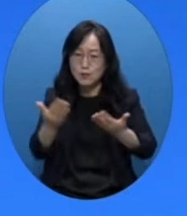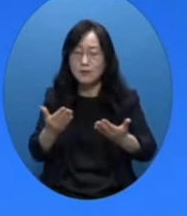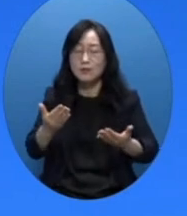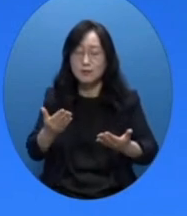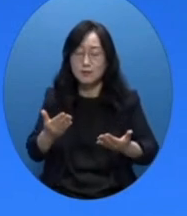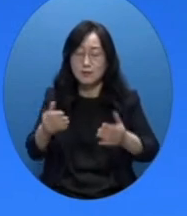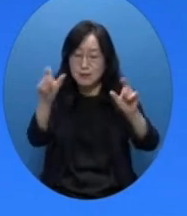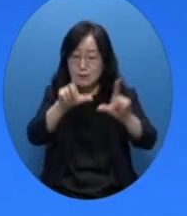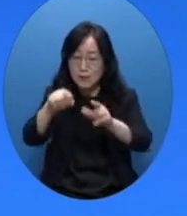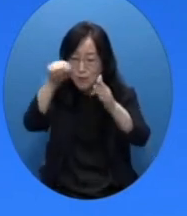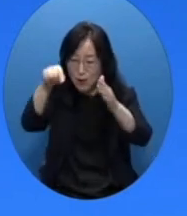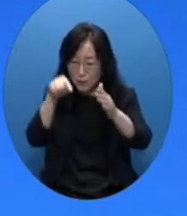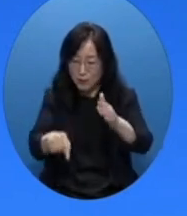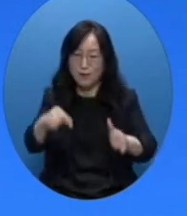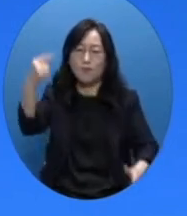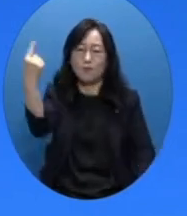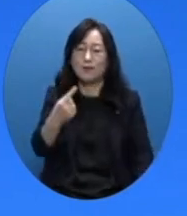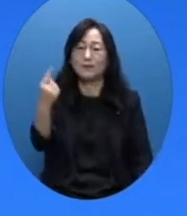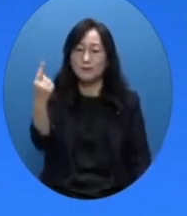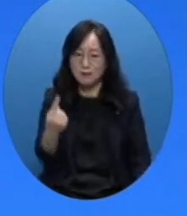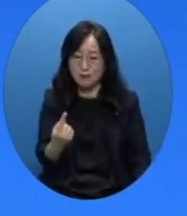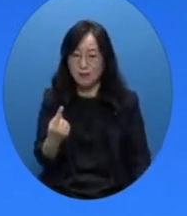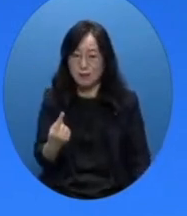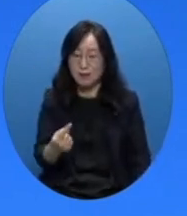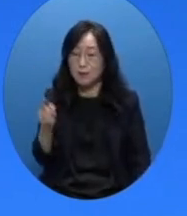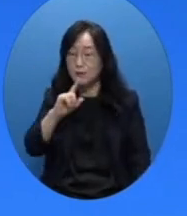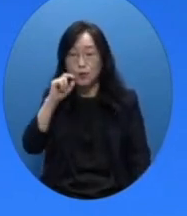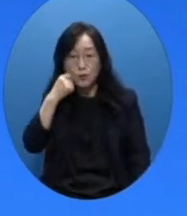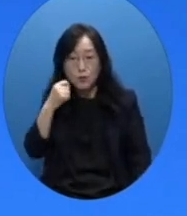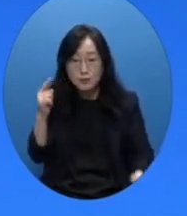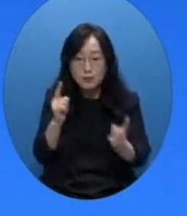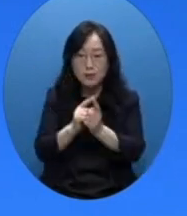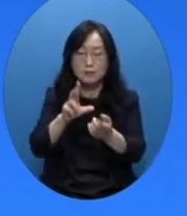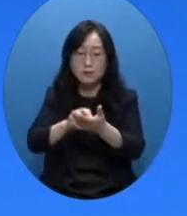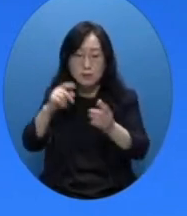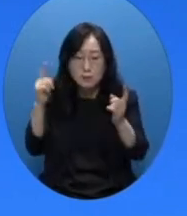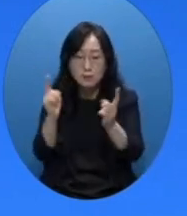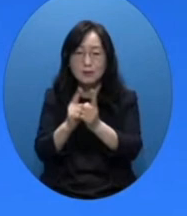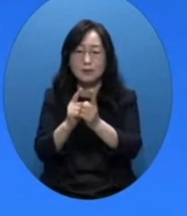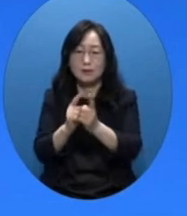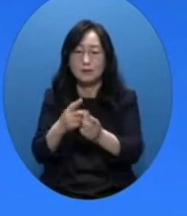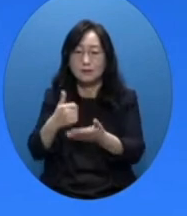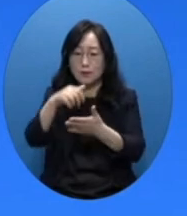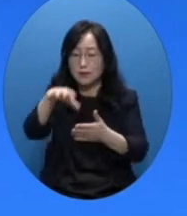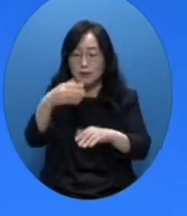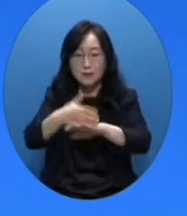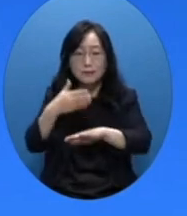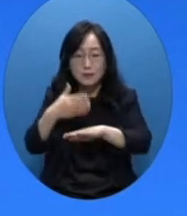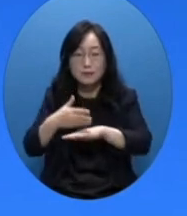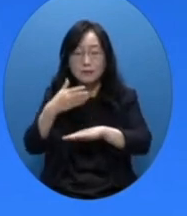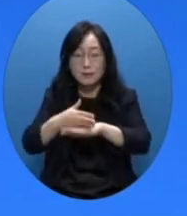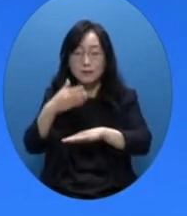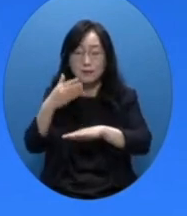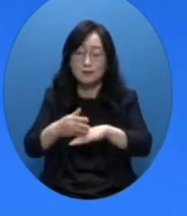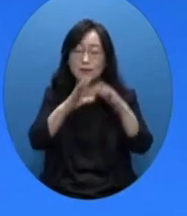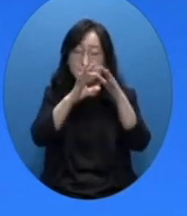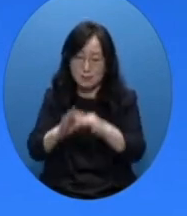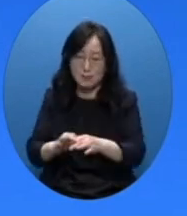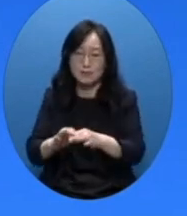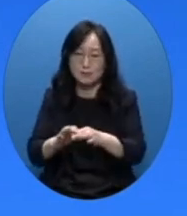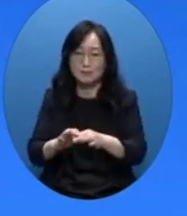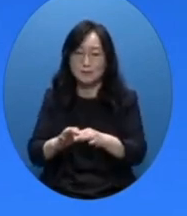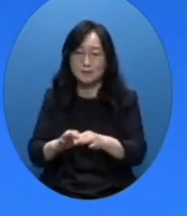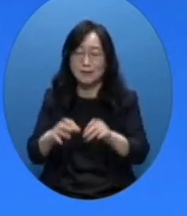여러분 삶 가운데 임하게 될 것입니다. 어떤 어려움을 당해도 어떤 문제를 만나도 주 앞에 감사하고 또 감사하고 또